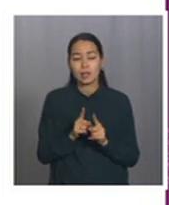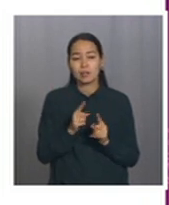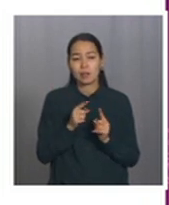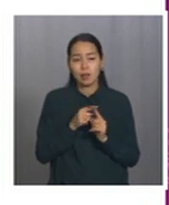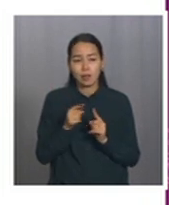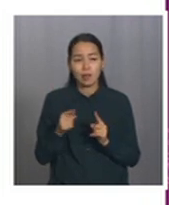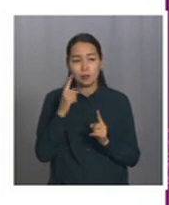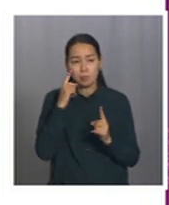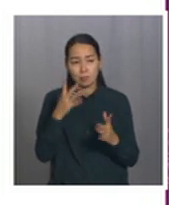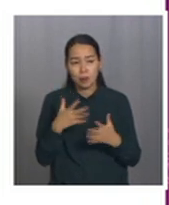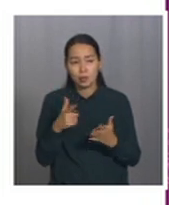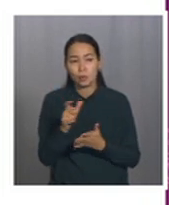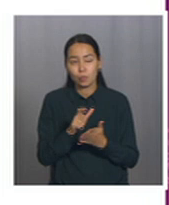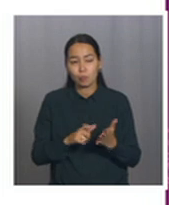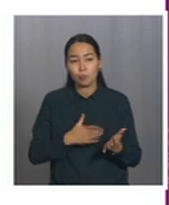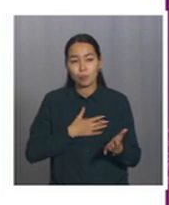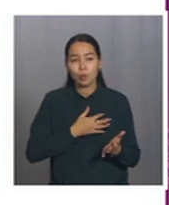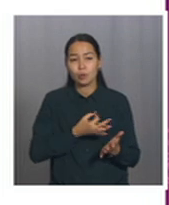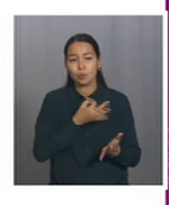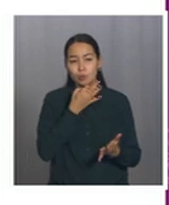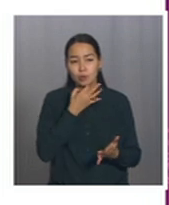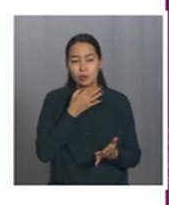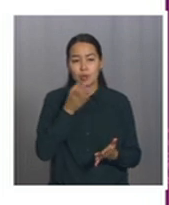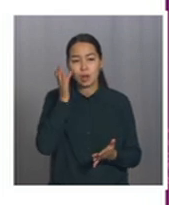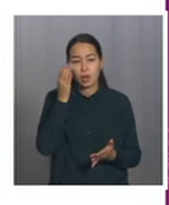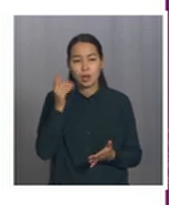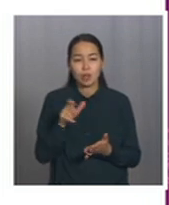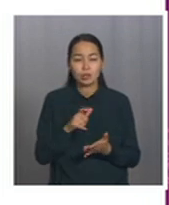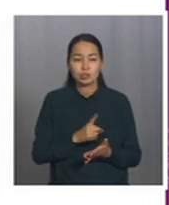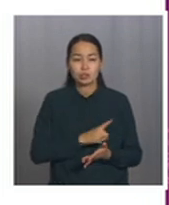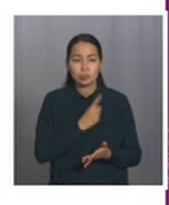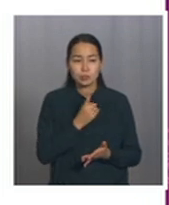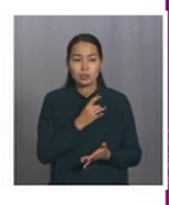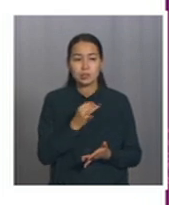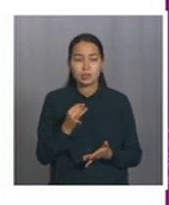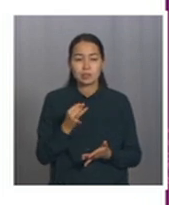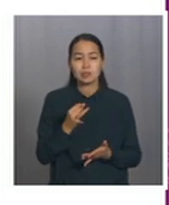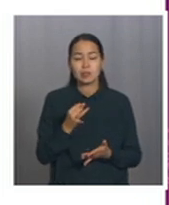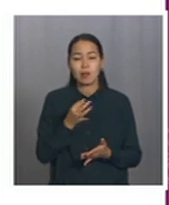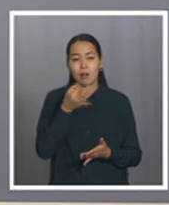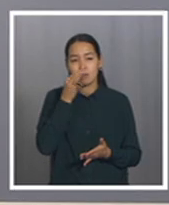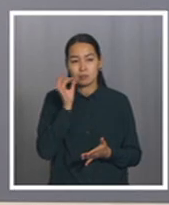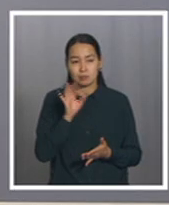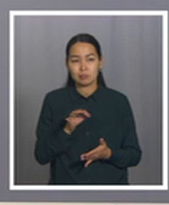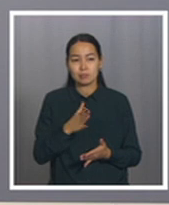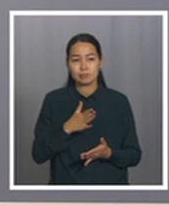мағыналы өлеңдер маған ұнайды. Ақын шеберлігі мені тәнті етті.